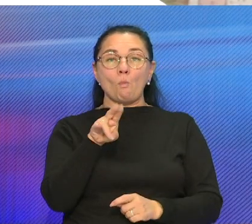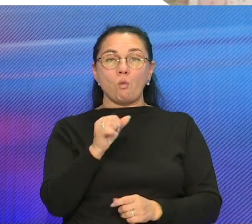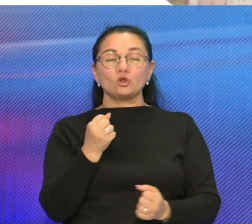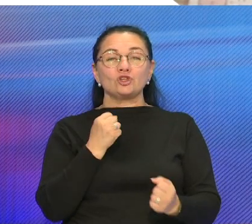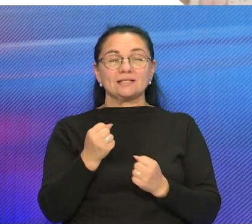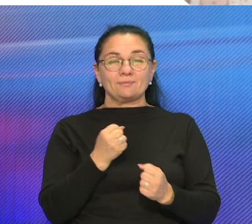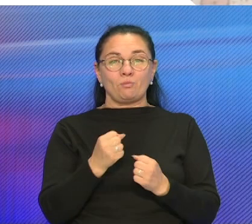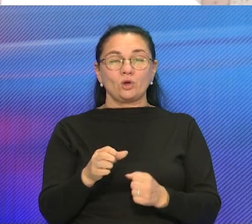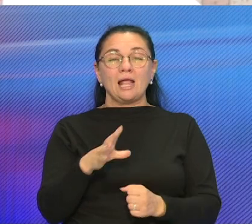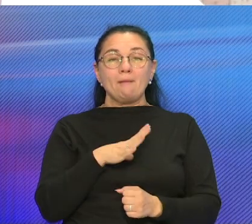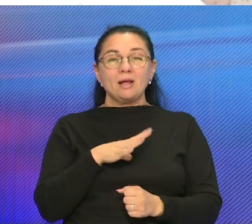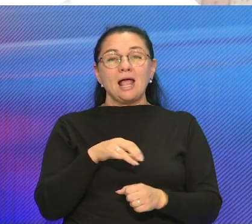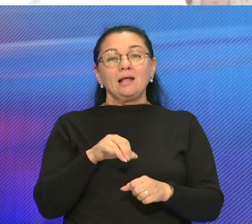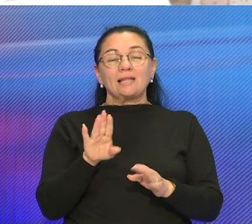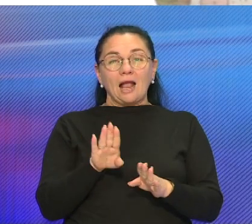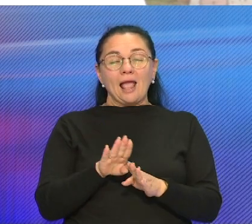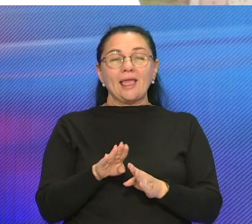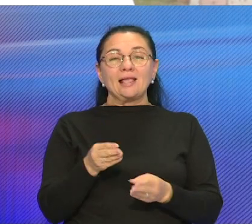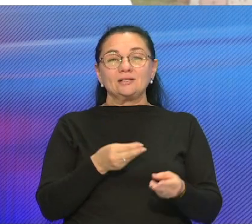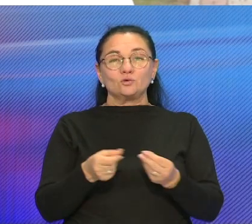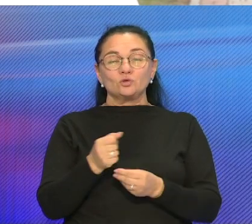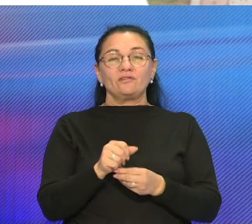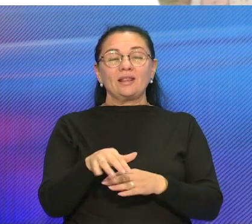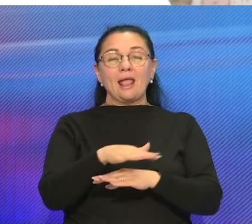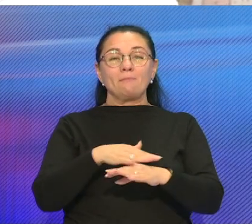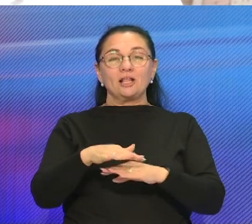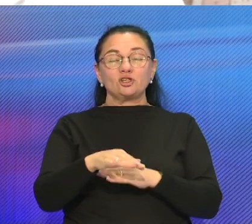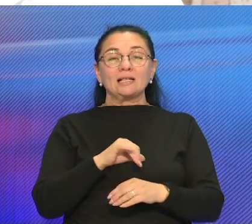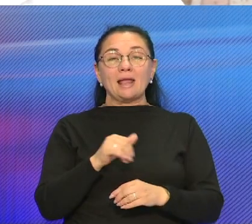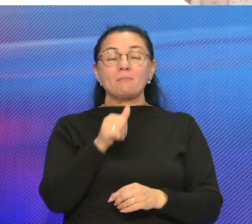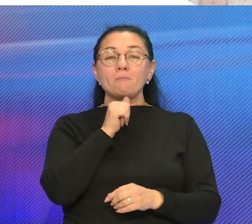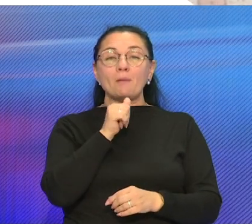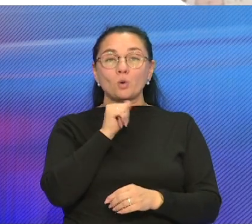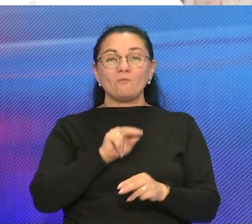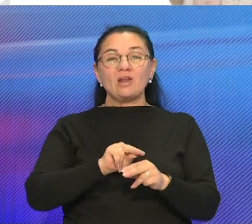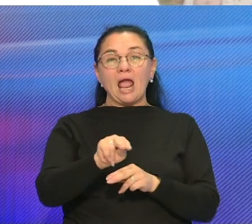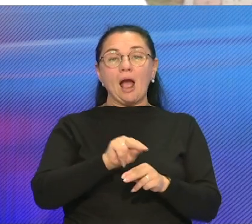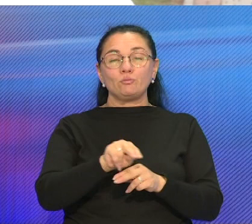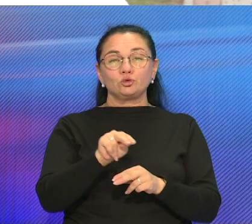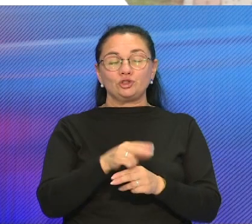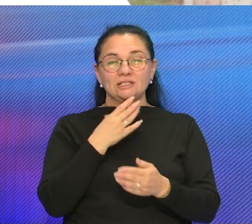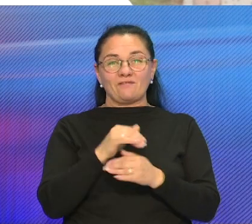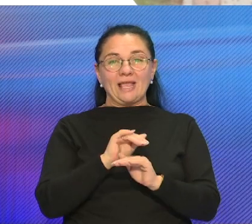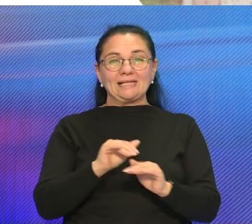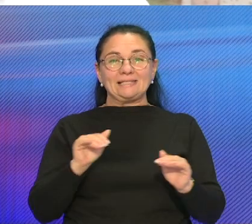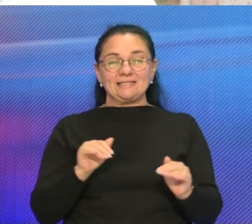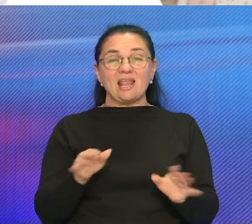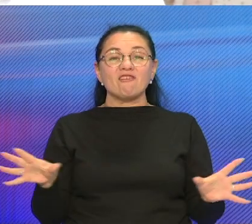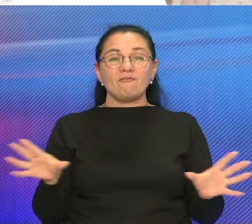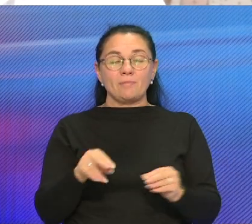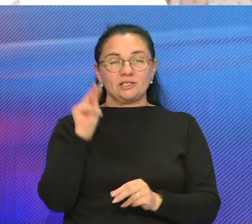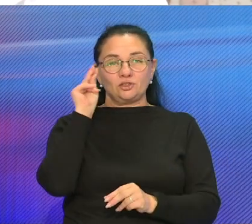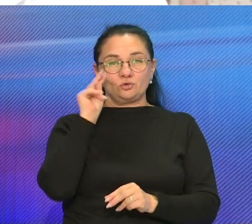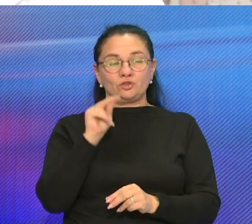стояла импровизированная площадка. И мы первый раз попробовали обучить детей, немножко учились вместе с ними вот этому